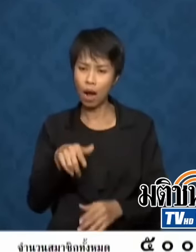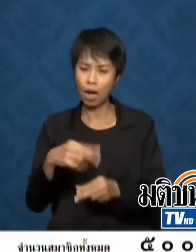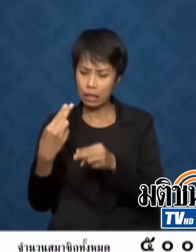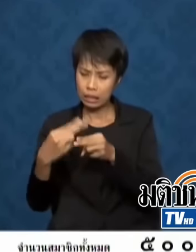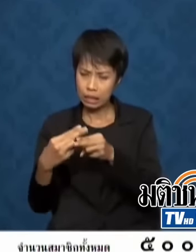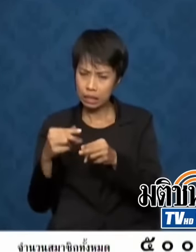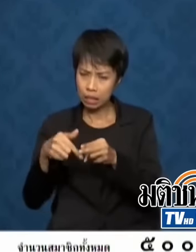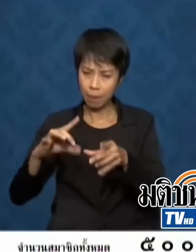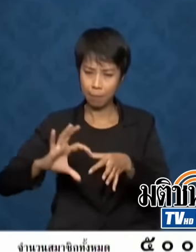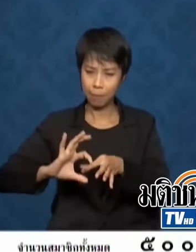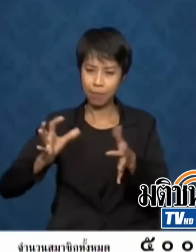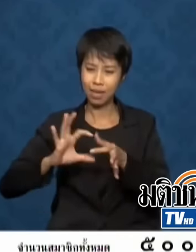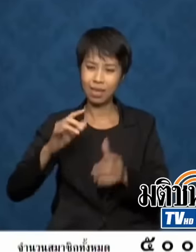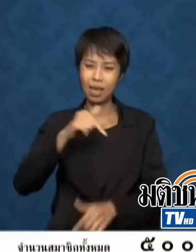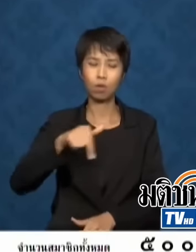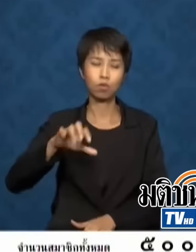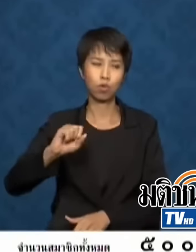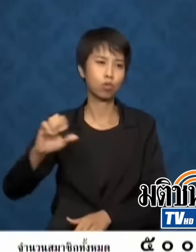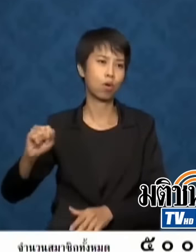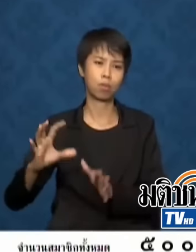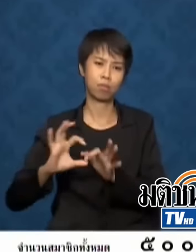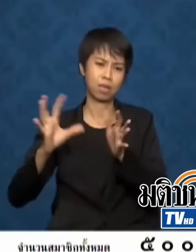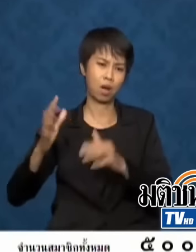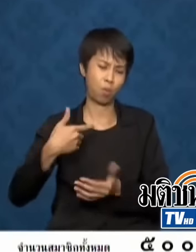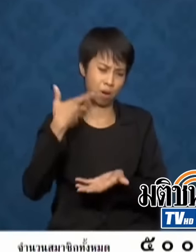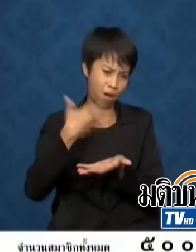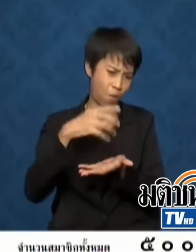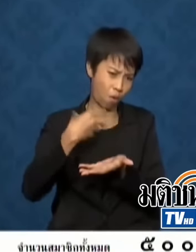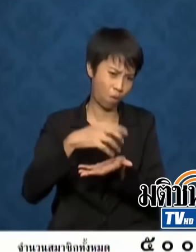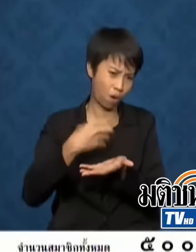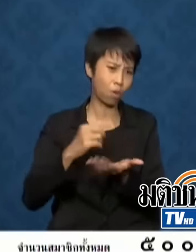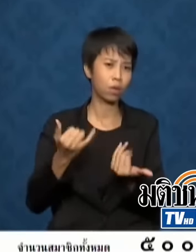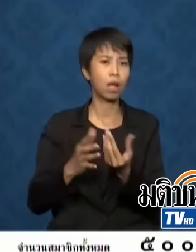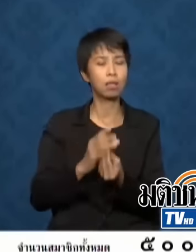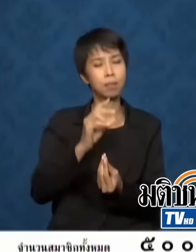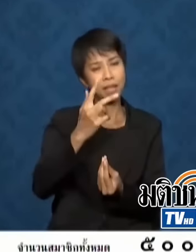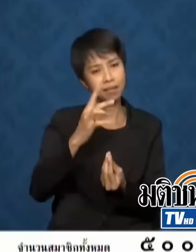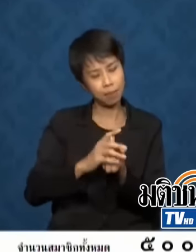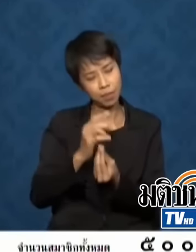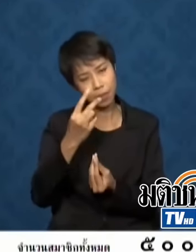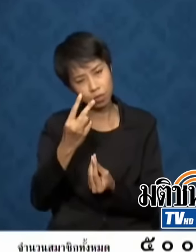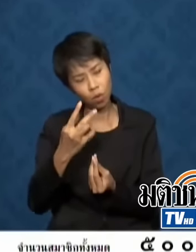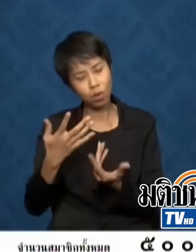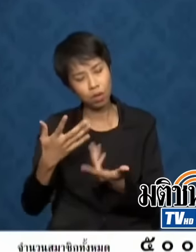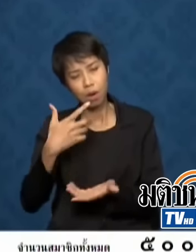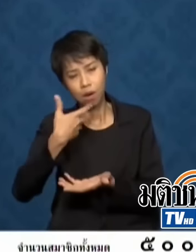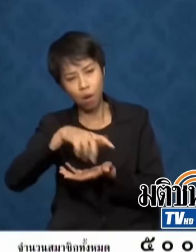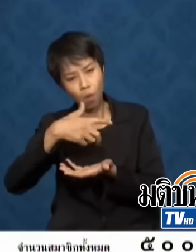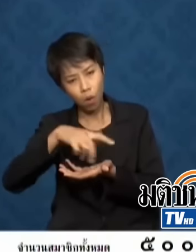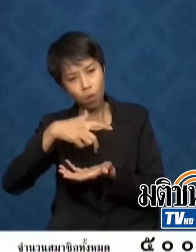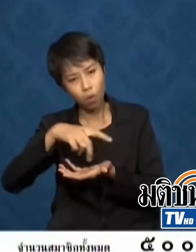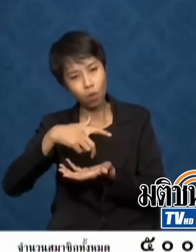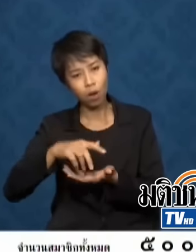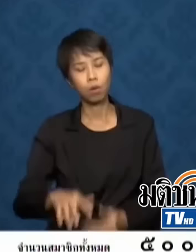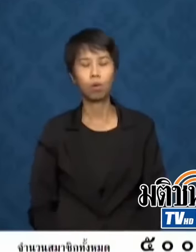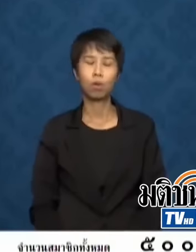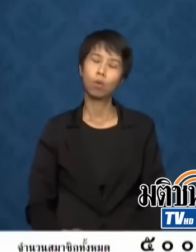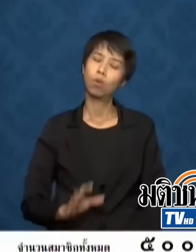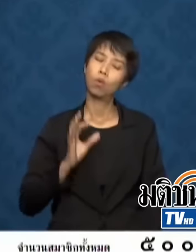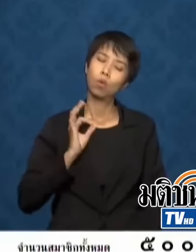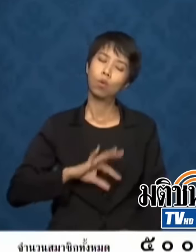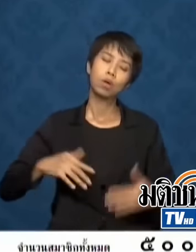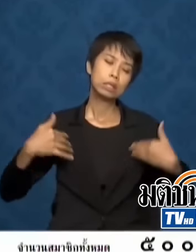าอะไรก็ไม่รู้แหละครับอยู่ในสภาแห่งนี้3สัปดาห์2สัปดาห์ถัดหลังจากนั้นครับมันเหนื่อยครับท่านประ